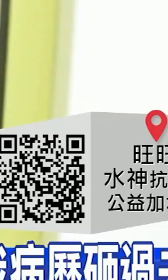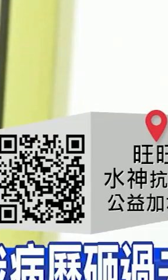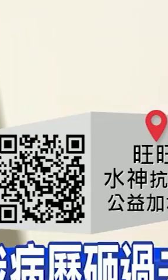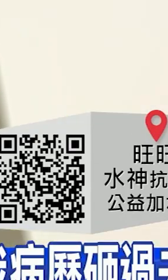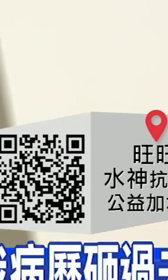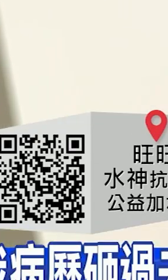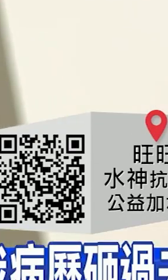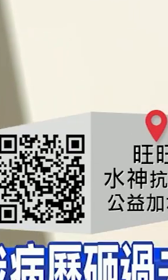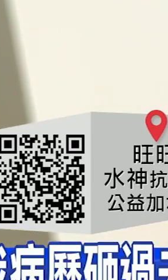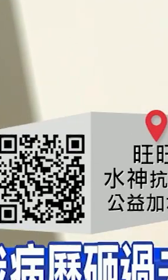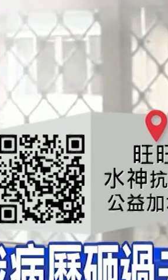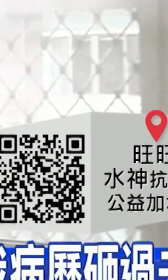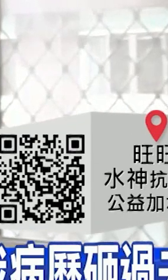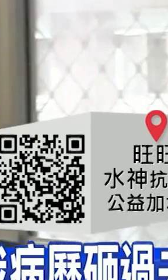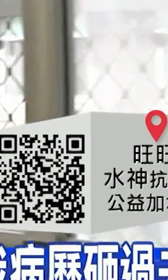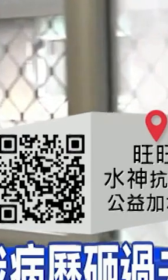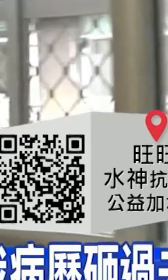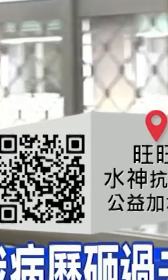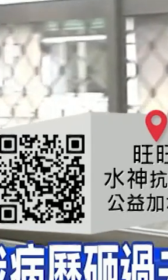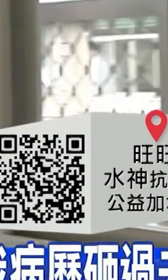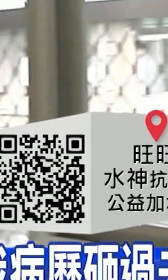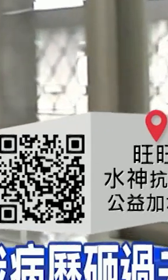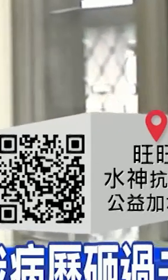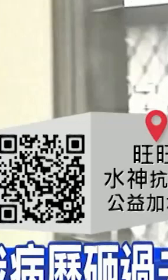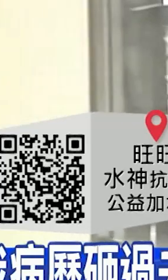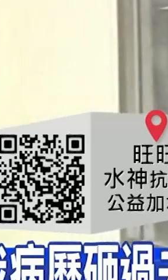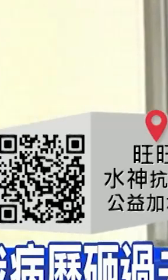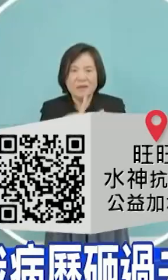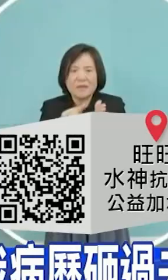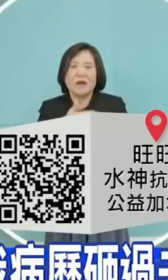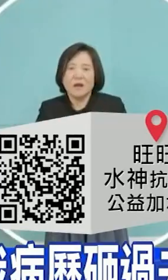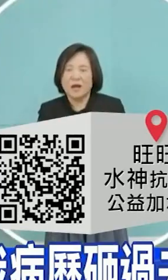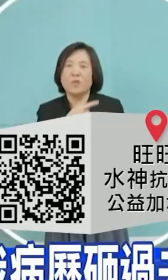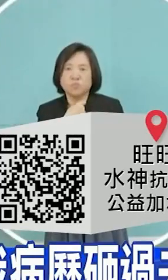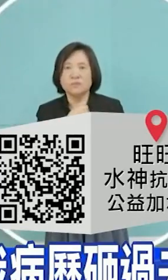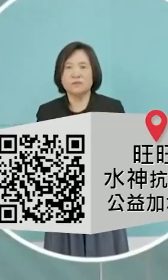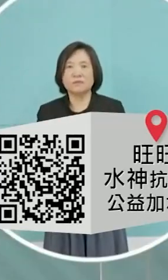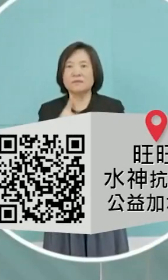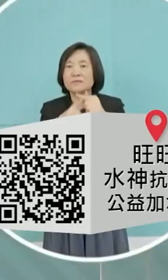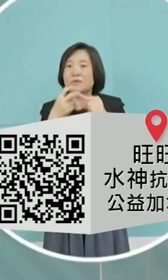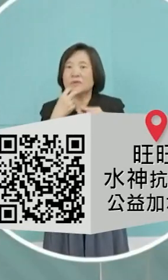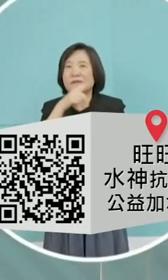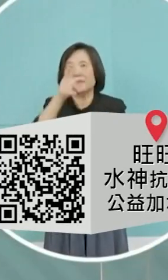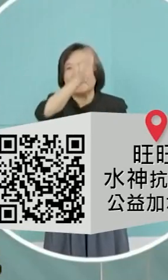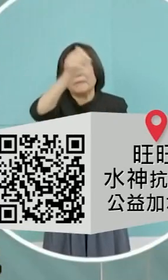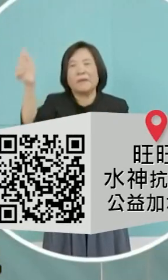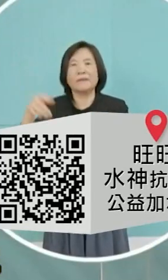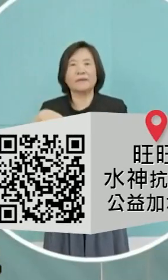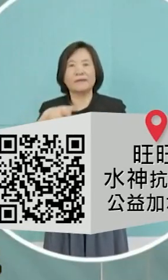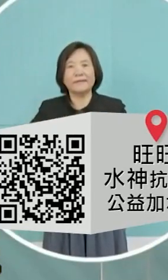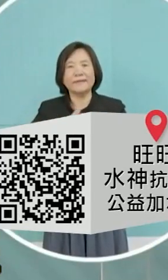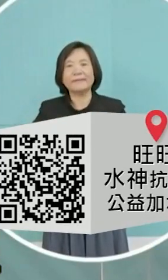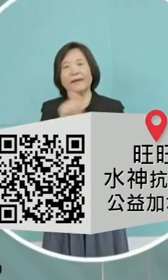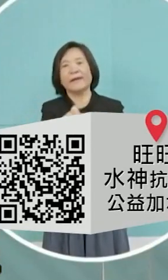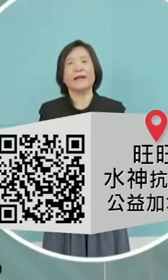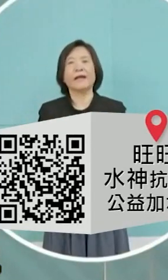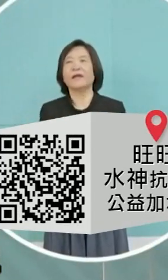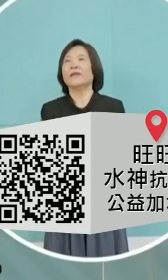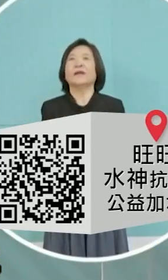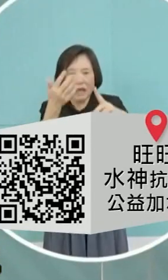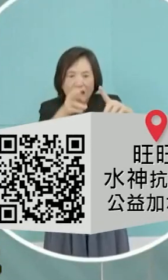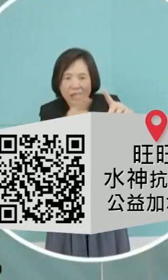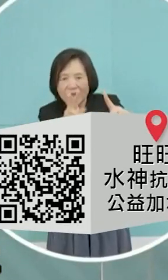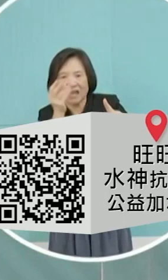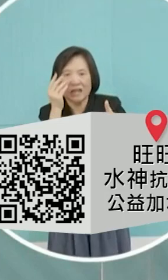炮轰中央头壳坏掉，隔天显然怒气未消，再度开飙。 你们这些中央官员哦，不要坐在办公室哦看